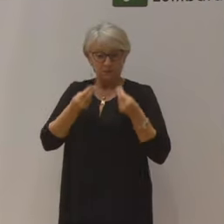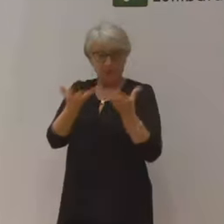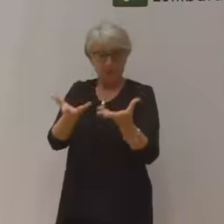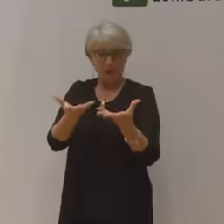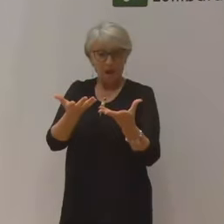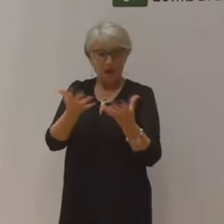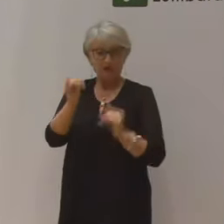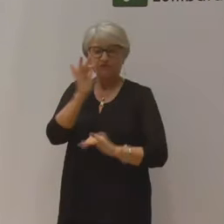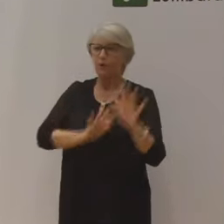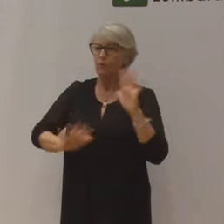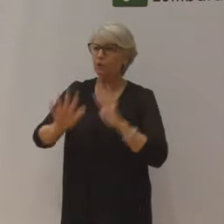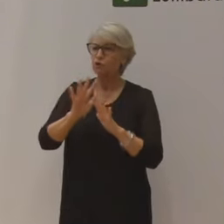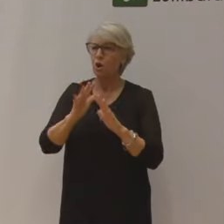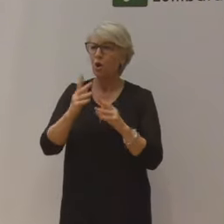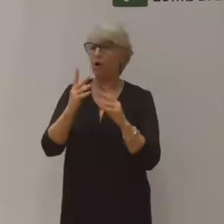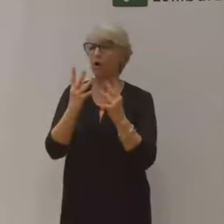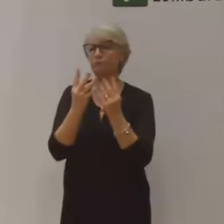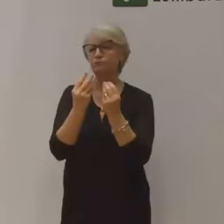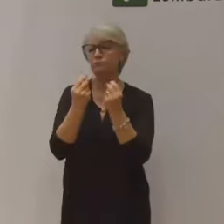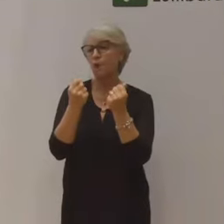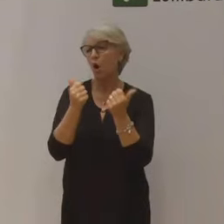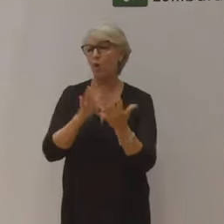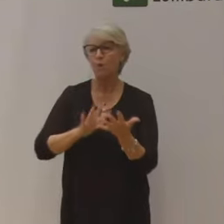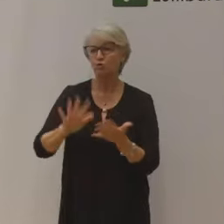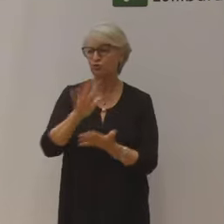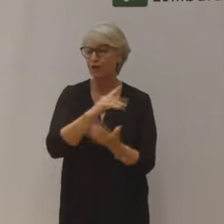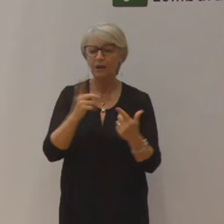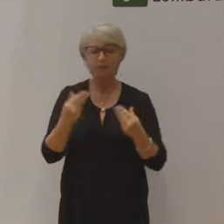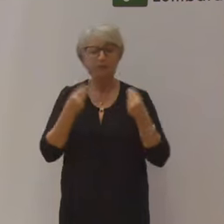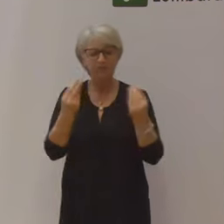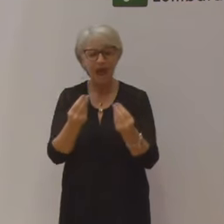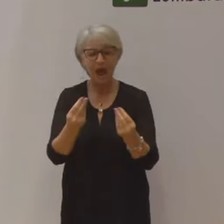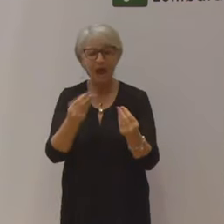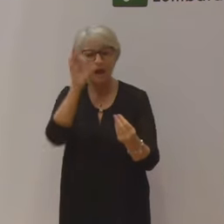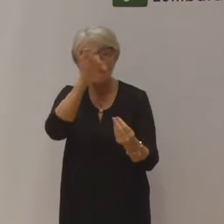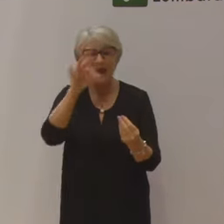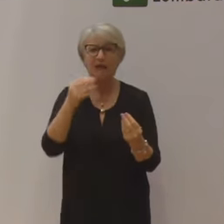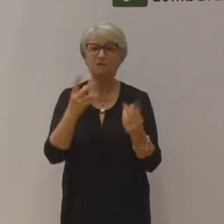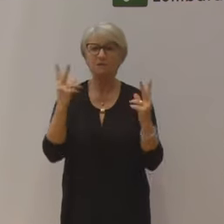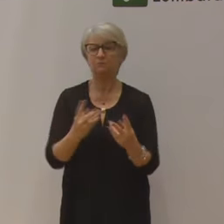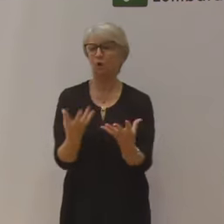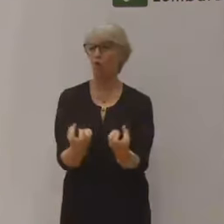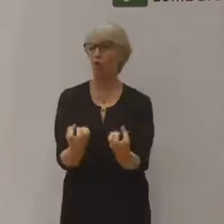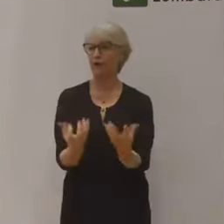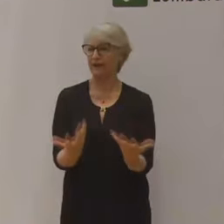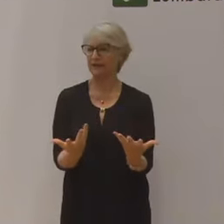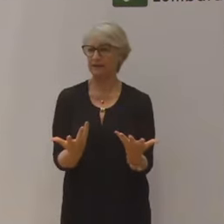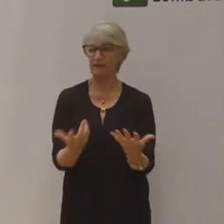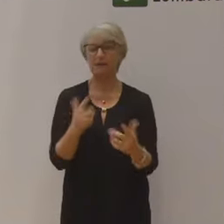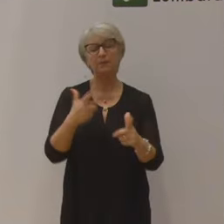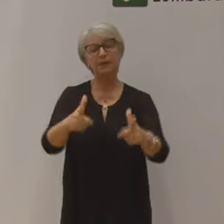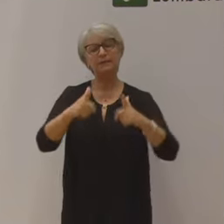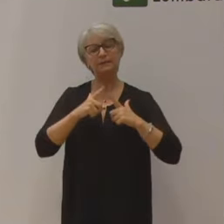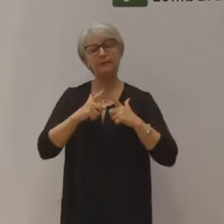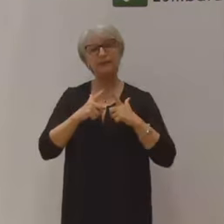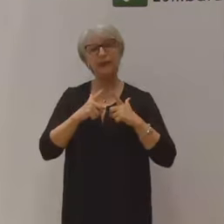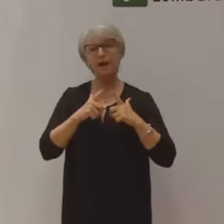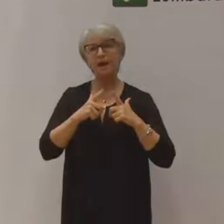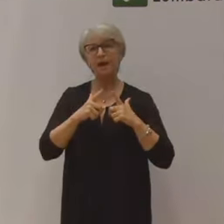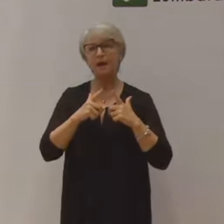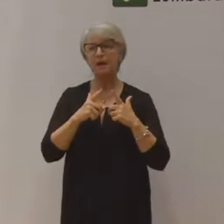un'informazione, come dire, più omogenea possibile, soprattutto riportare casi concreti che ci aiutino ad applicare in